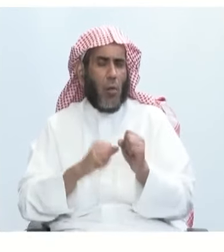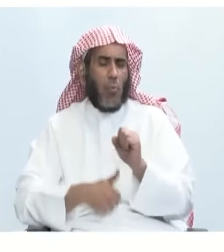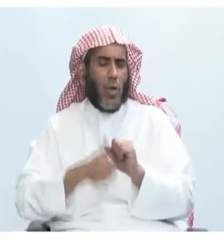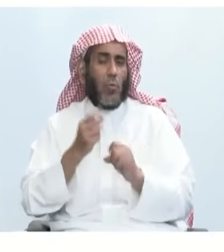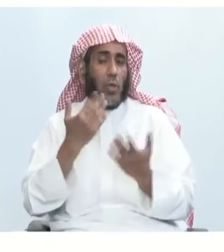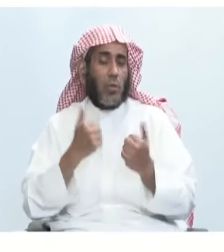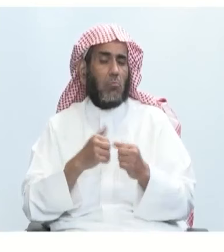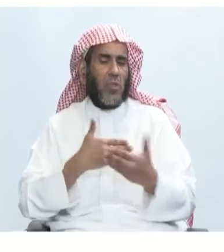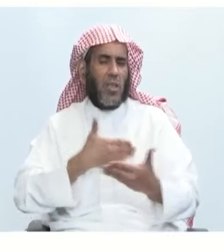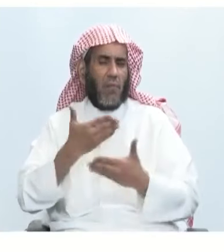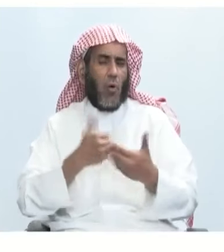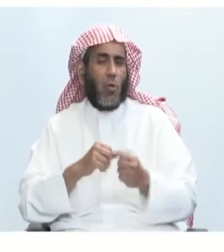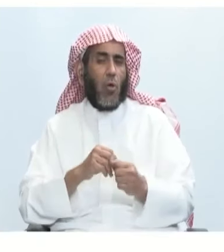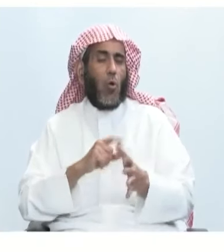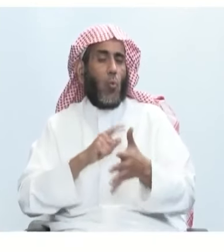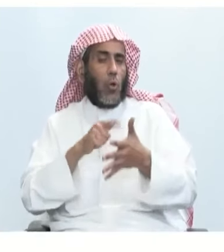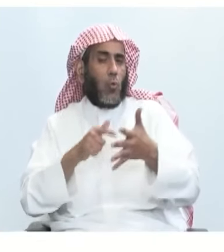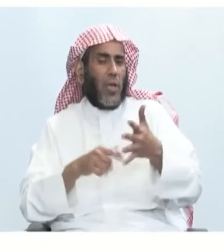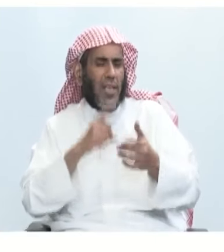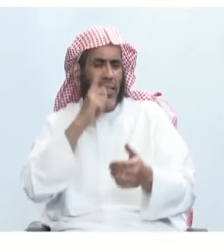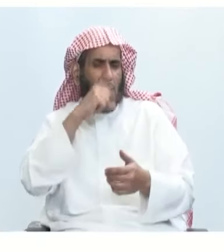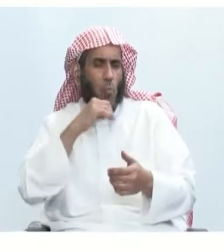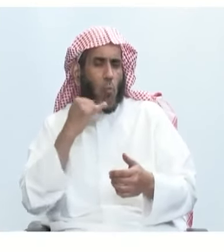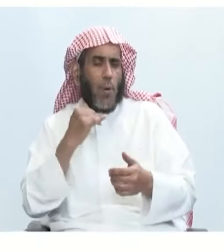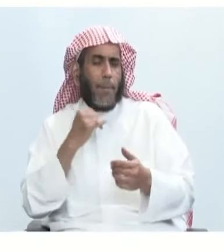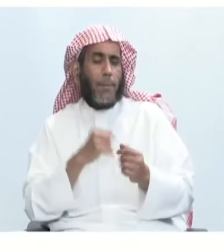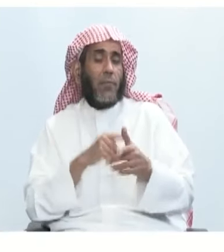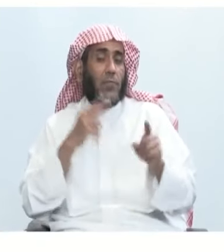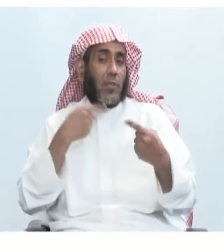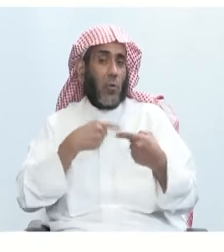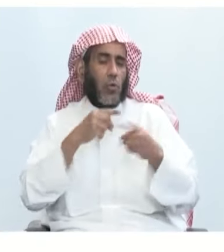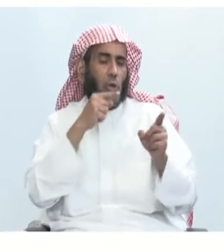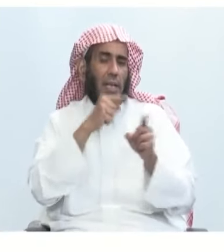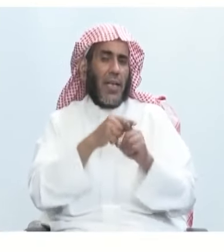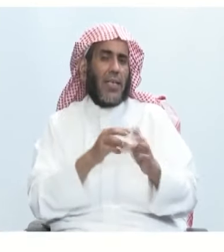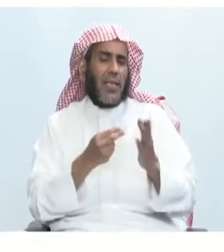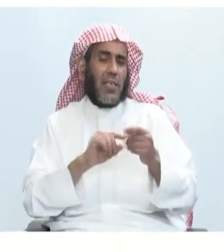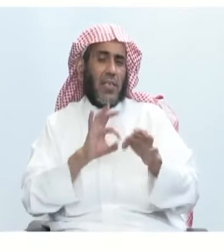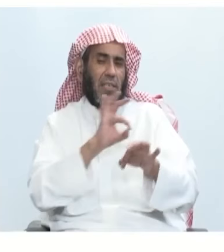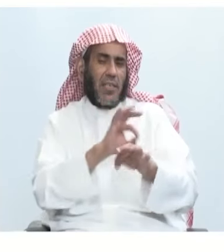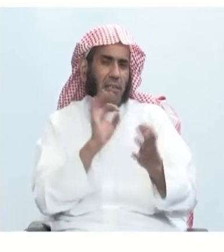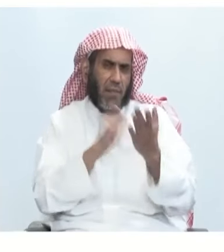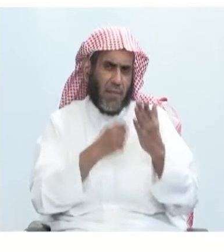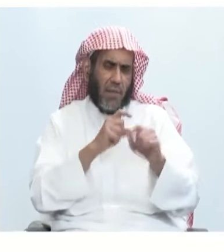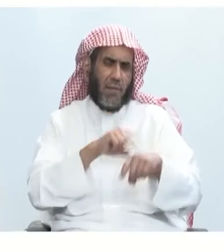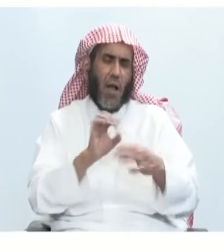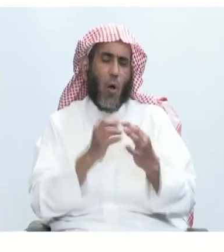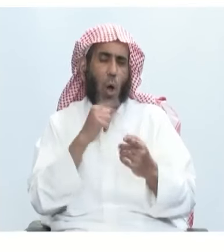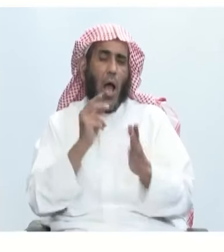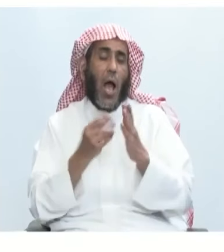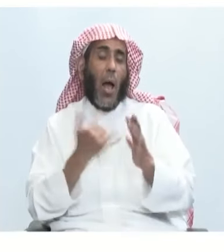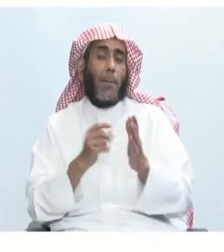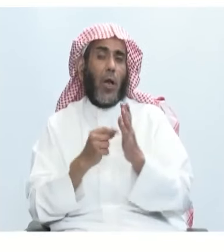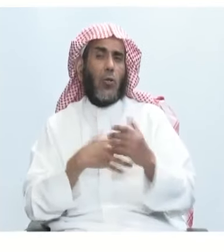انت تاتي بالتفاوض والخطوات التي يجب ان يعني في التوصل الى صيغه الاتفاق والتعاون والاتفاق والاختلاف واهم النقاط